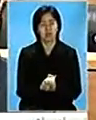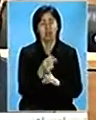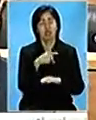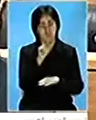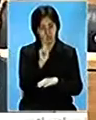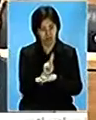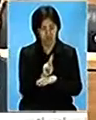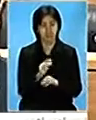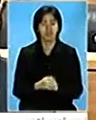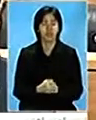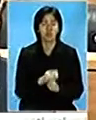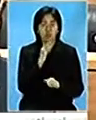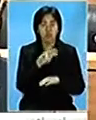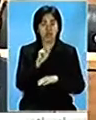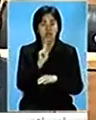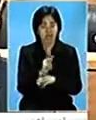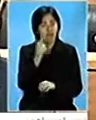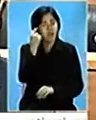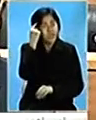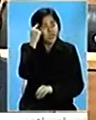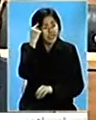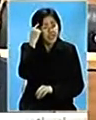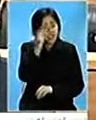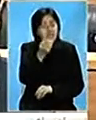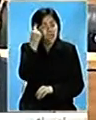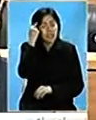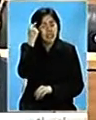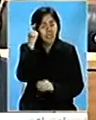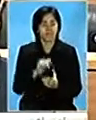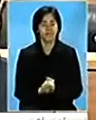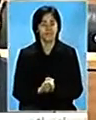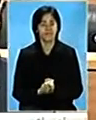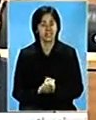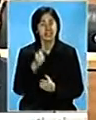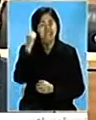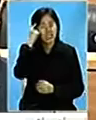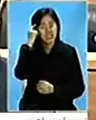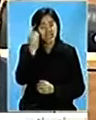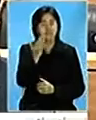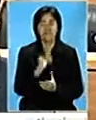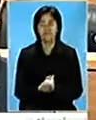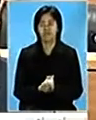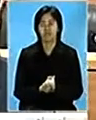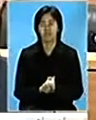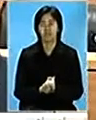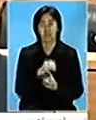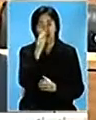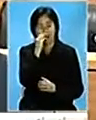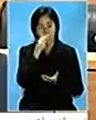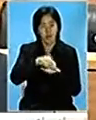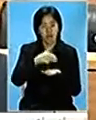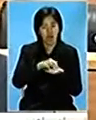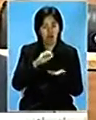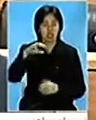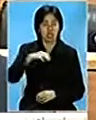านครับถ้าท่านประธานจะได้ใช้วิจารณญาณสักหน่อยถึงพื้นฐานง่ายๆว่าการที่จะไปพูดกล่าวถึงพระราช